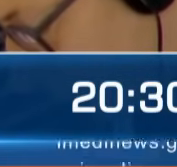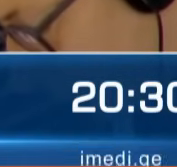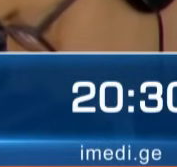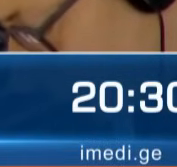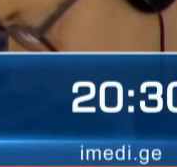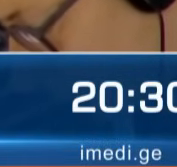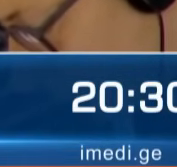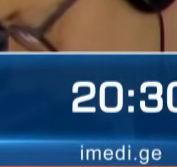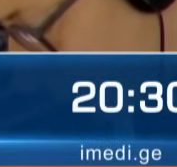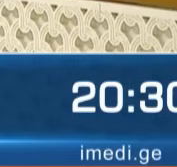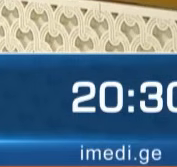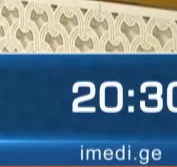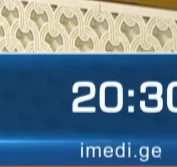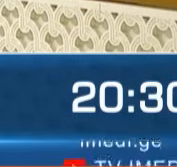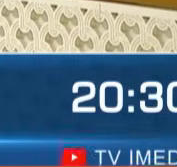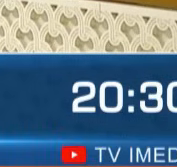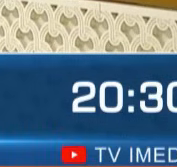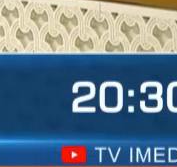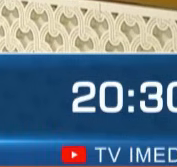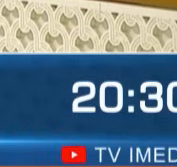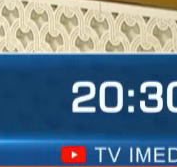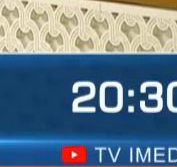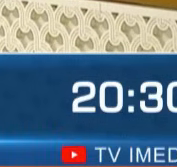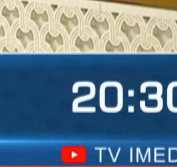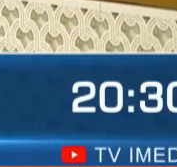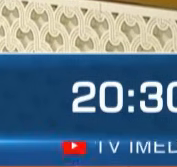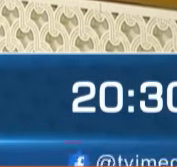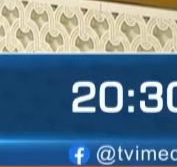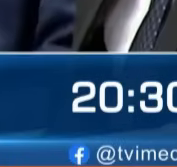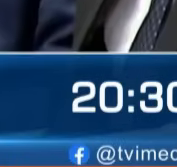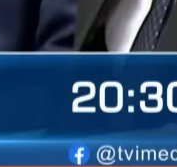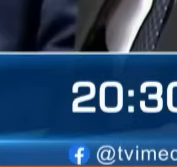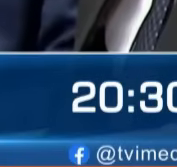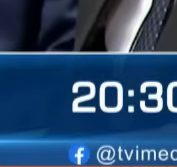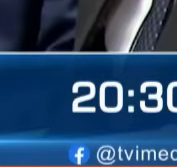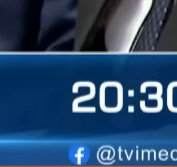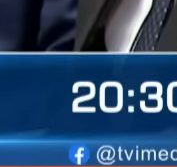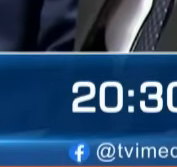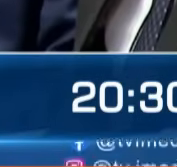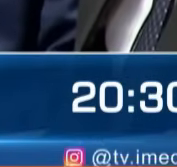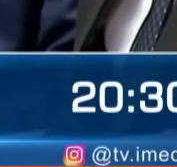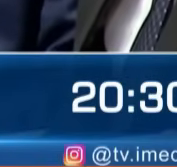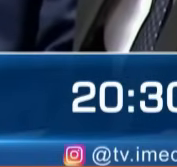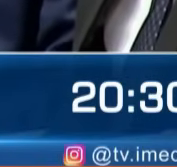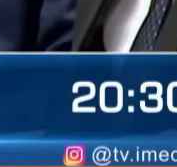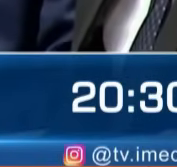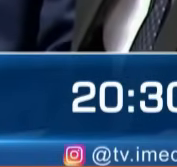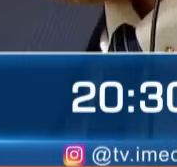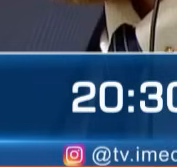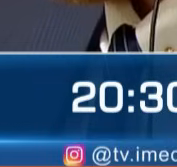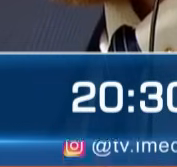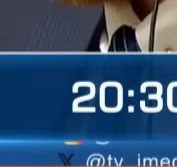იმედი აქვთ რომ საქართველო ივლისის წინ რათა გახდეს კიდევ უფრო თანამედროვე ქვეყანა, გახდეს აყვავებული ქვეყანა, სადაც